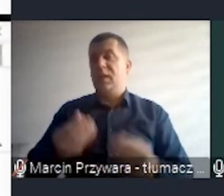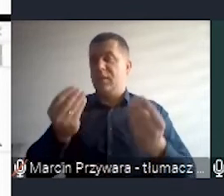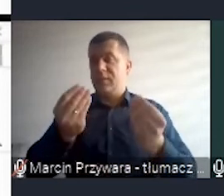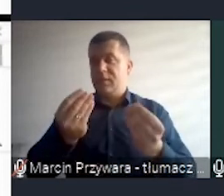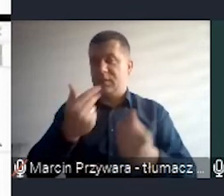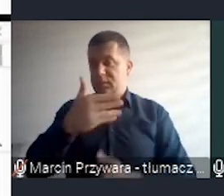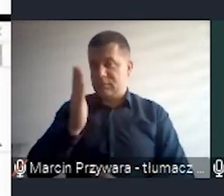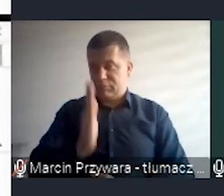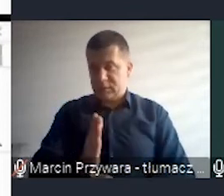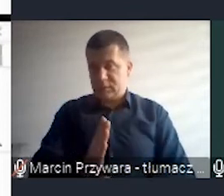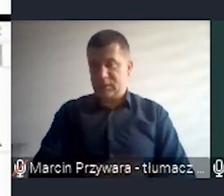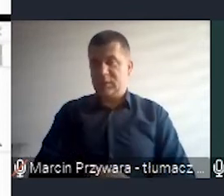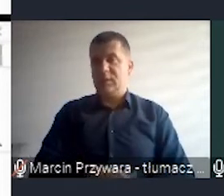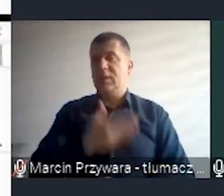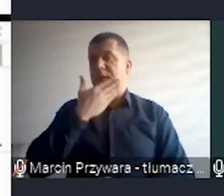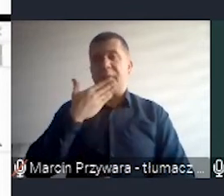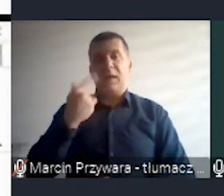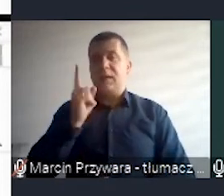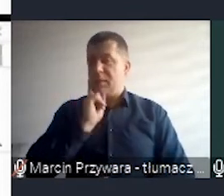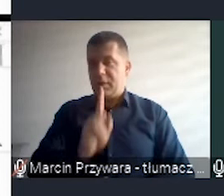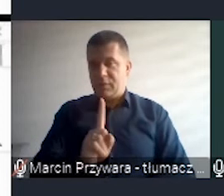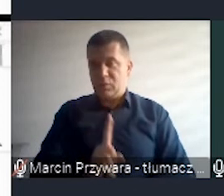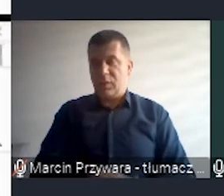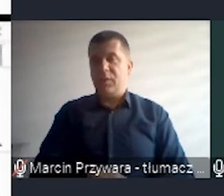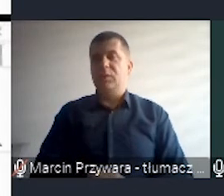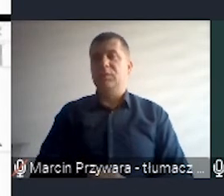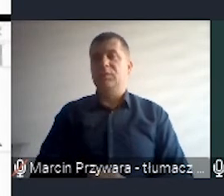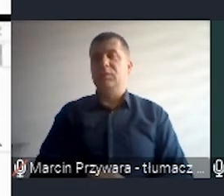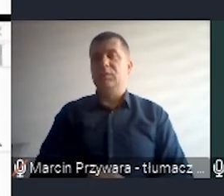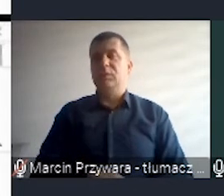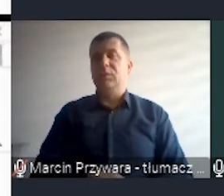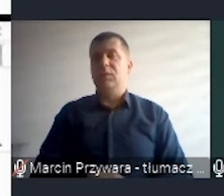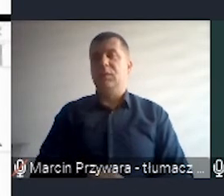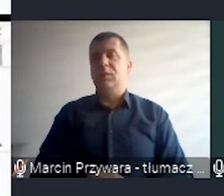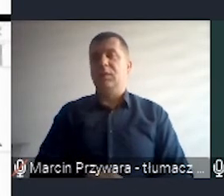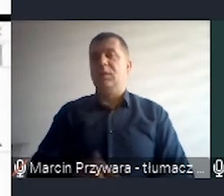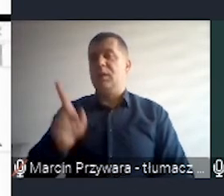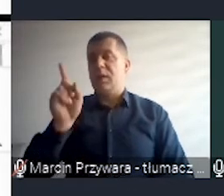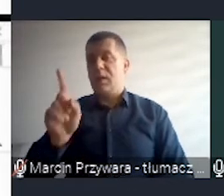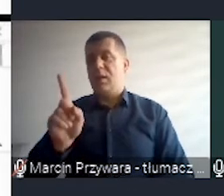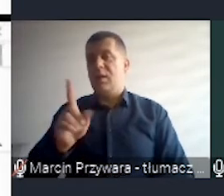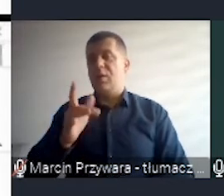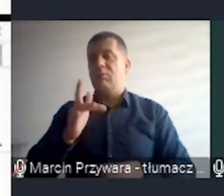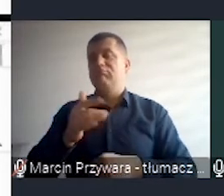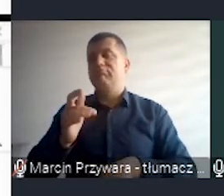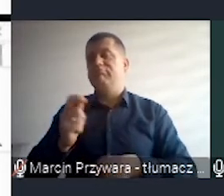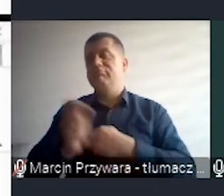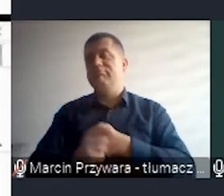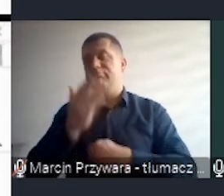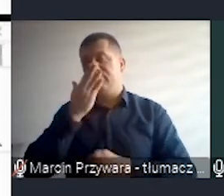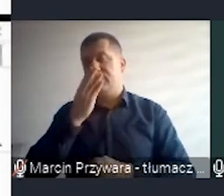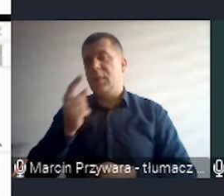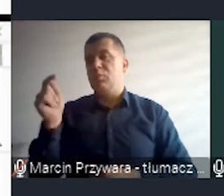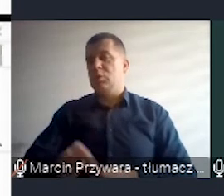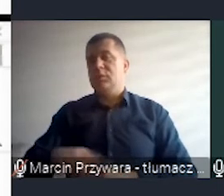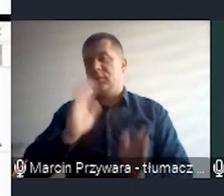Finansowych nie będzie, nie ma nieprawidłowości w związku z tym, ale konsekwencją będzie konieczność